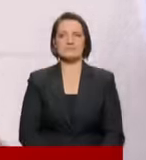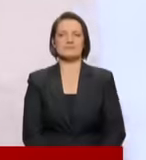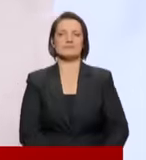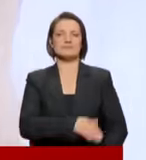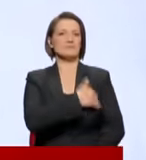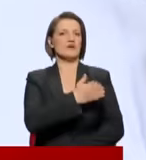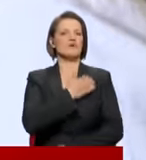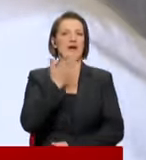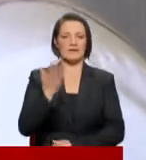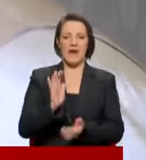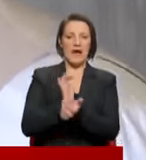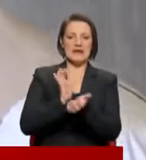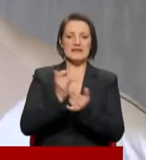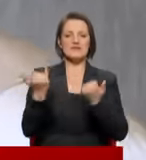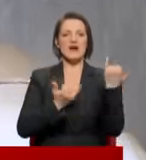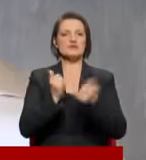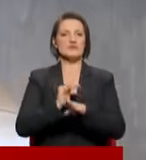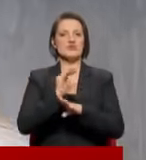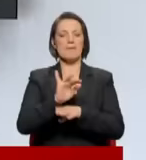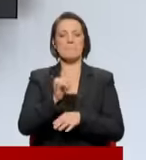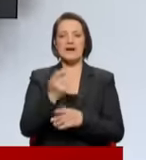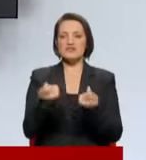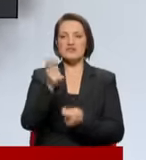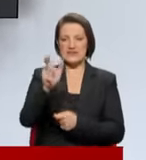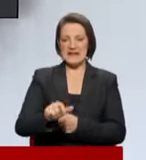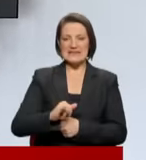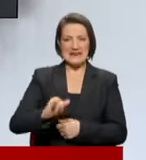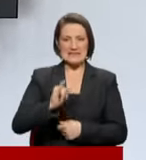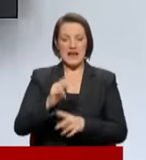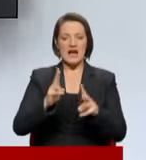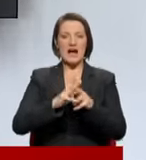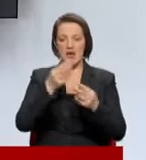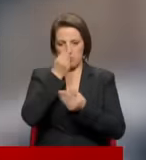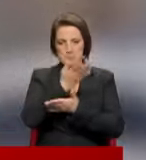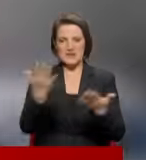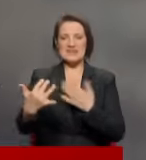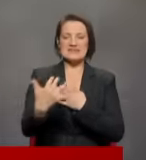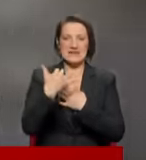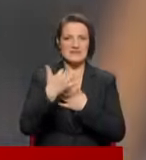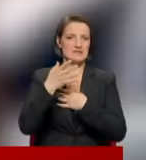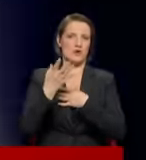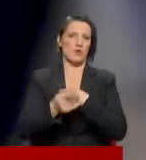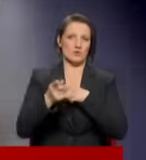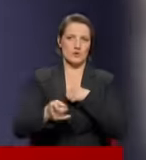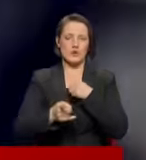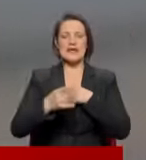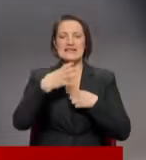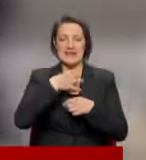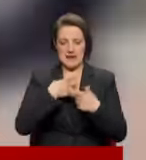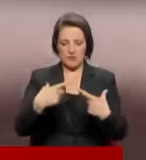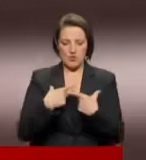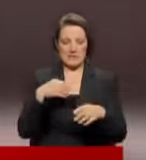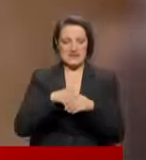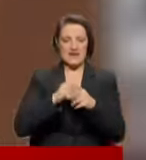Avukat Alican Nacak ve ailesi tartışma yaşadıkları market çalışanının yakınlarının karakol bahçesindeki saldırısına maruz kaldılar. Kendilerini